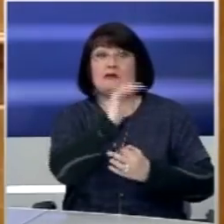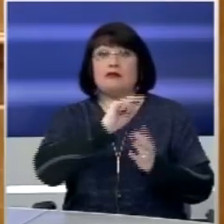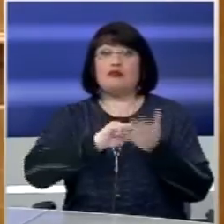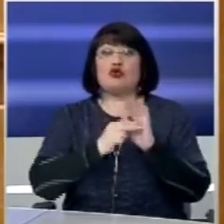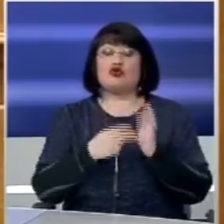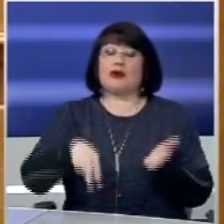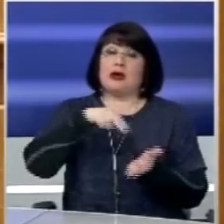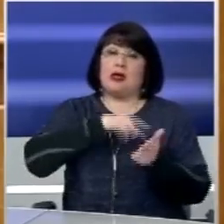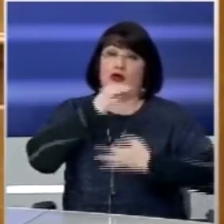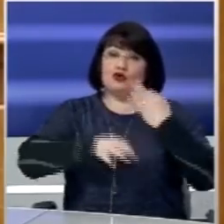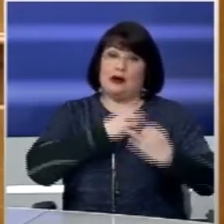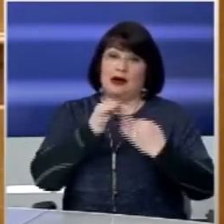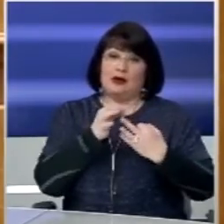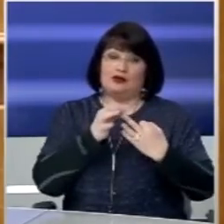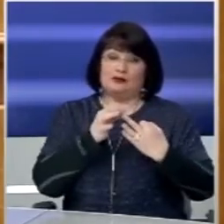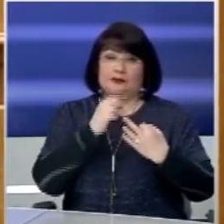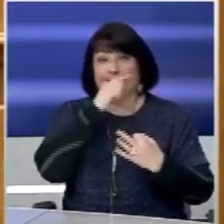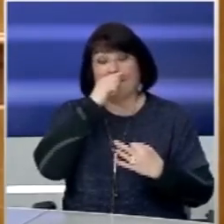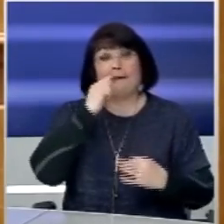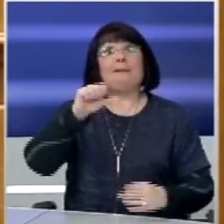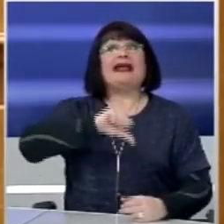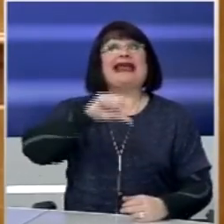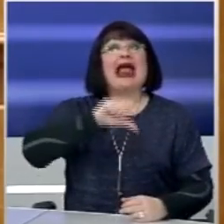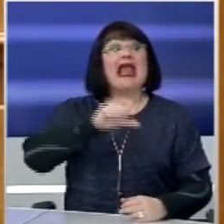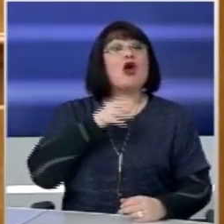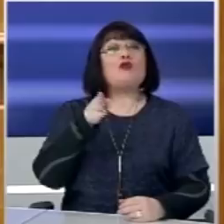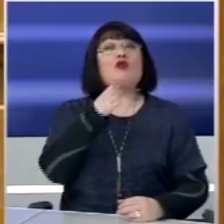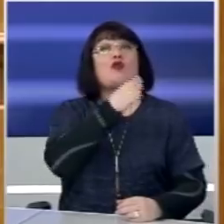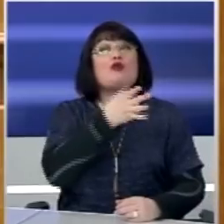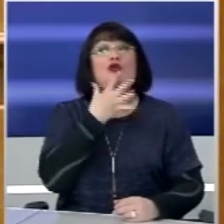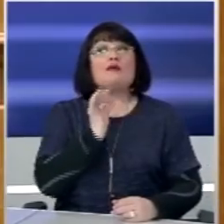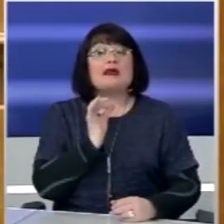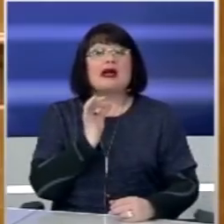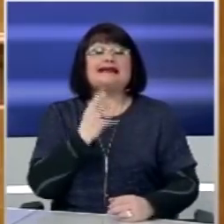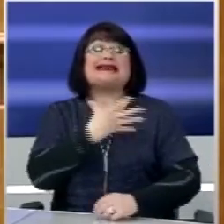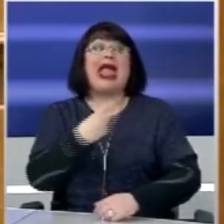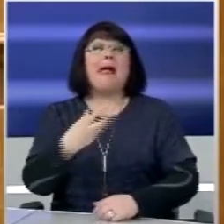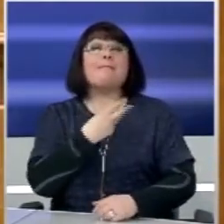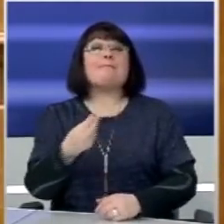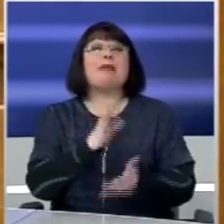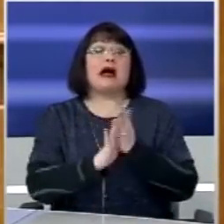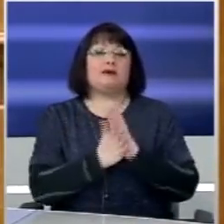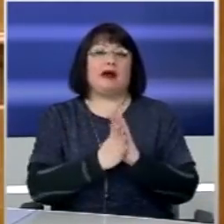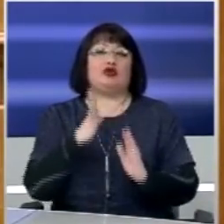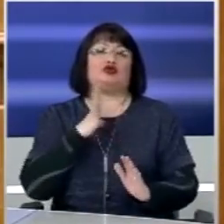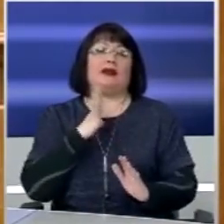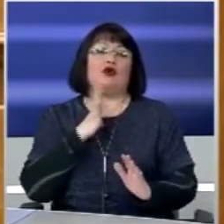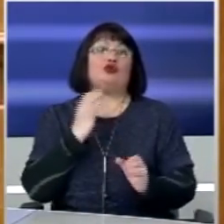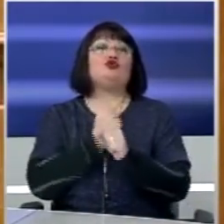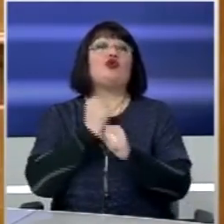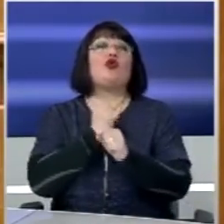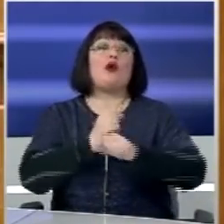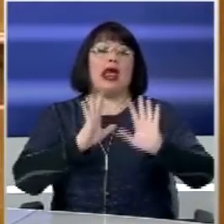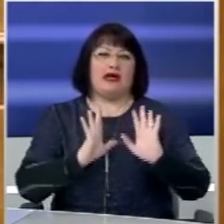αυτό εδώ το βήμα. Οι δρόμοι του πετρελαίου είναι βαμμένοι με το αίμα των λαών. Η αγωγή